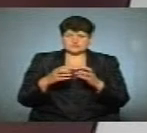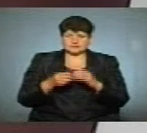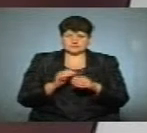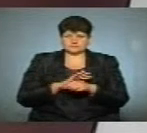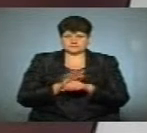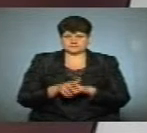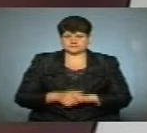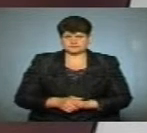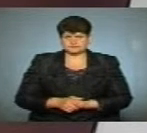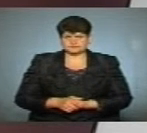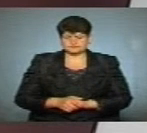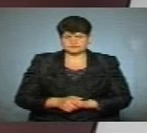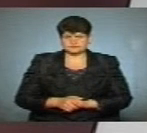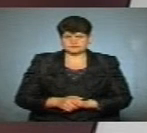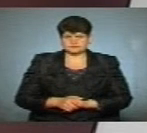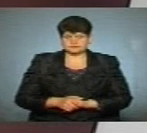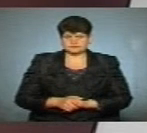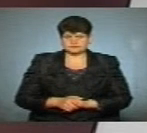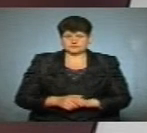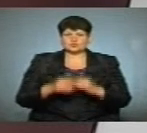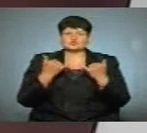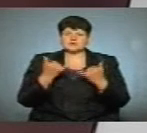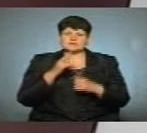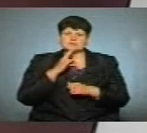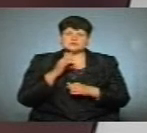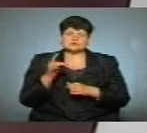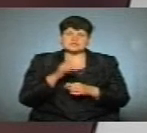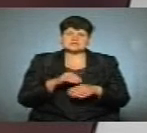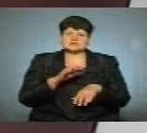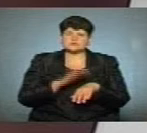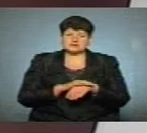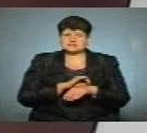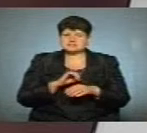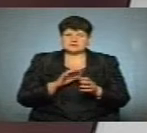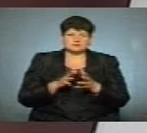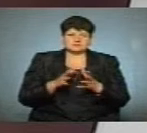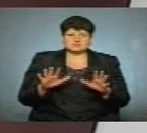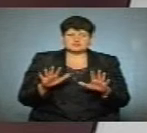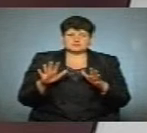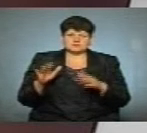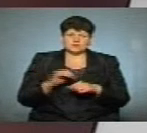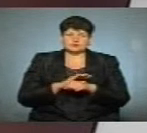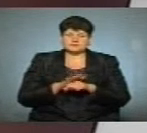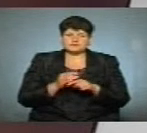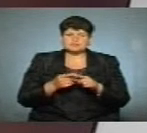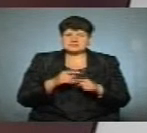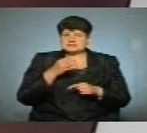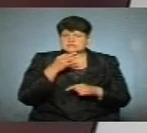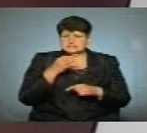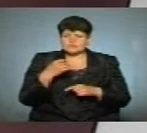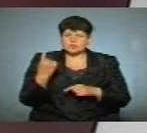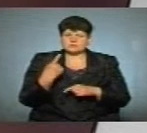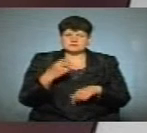COVID-19. На сьогодні у Кременецькому районі зафіксували найбільше випадків COVID-19. Про це повідомив